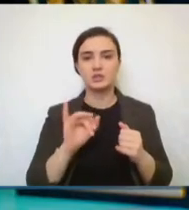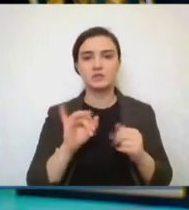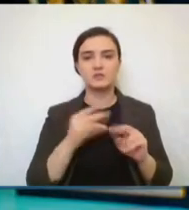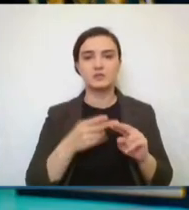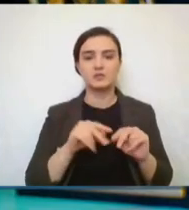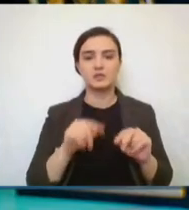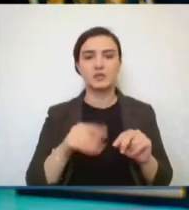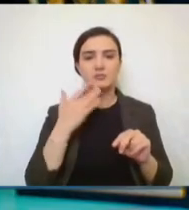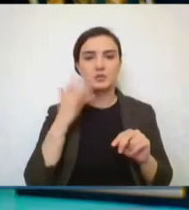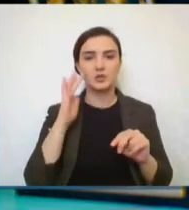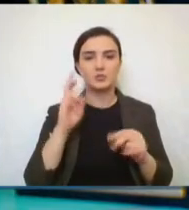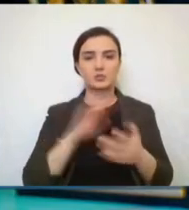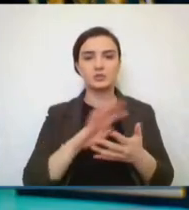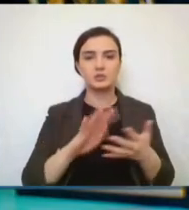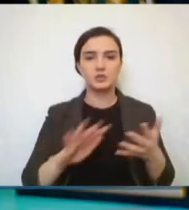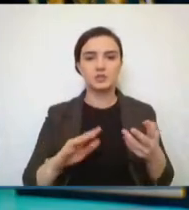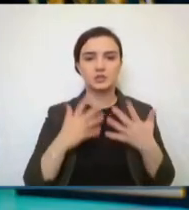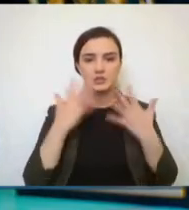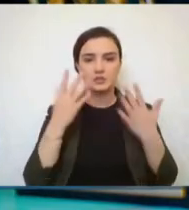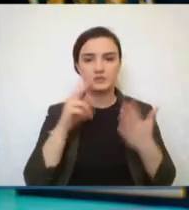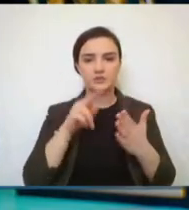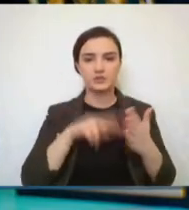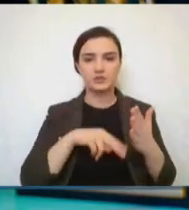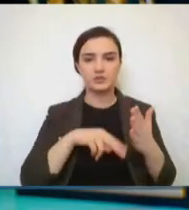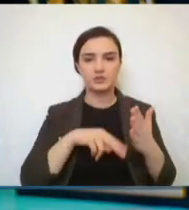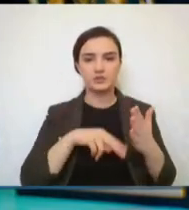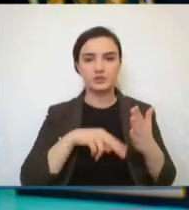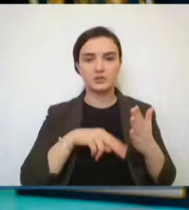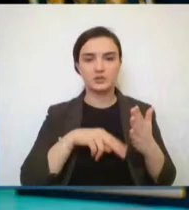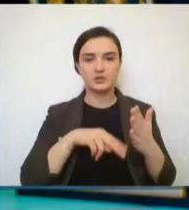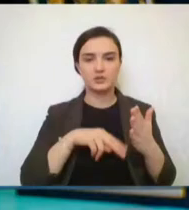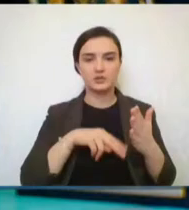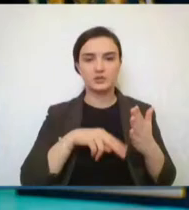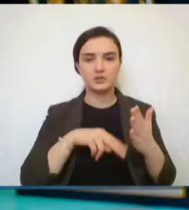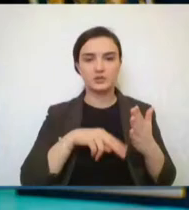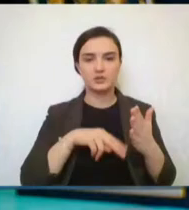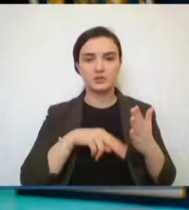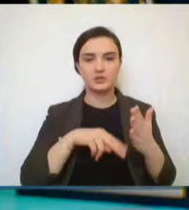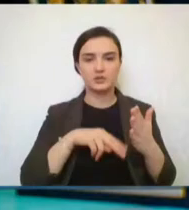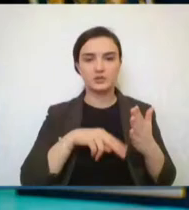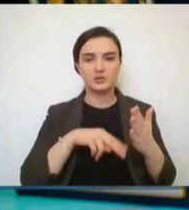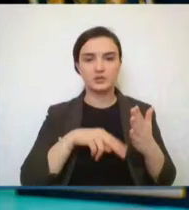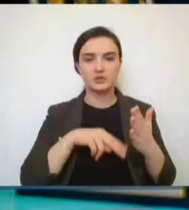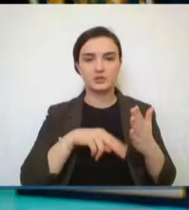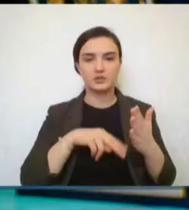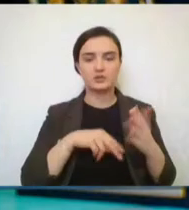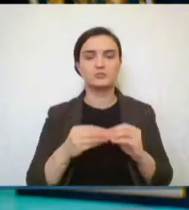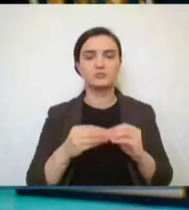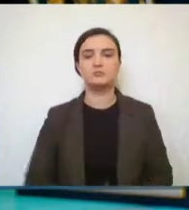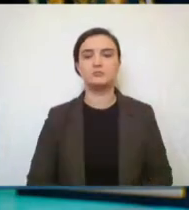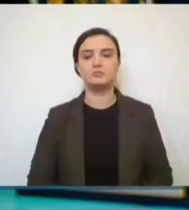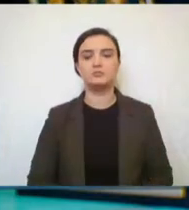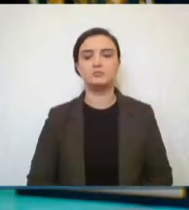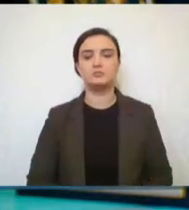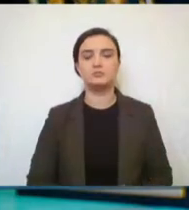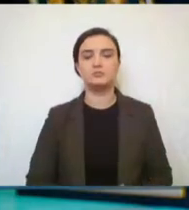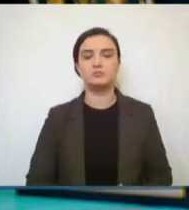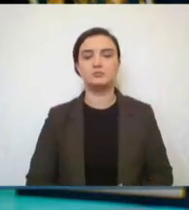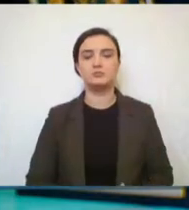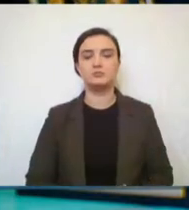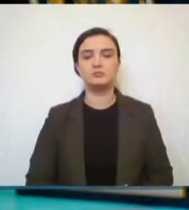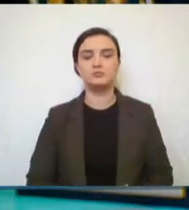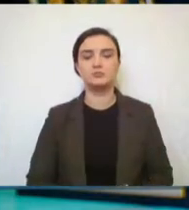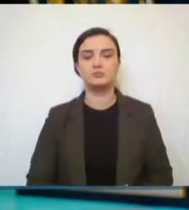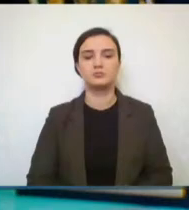სტატიები წავიკითხე, რომელშიც ეს მაჩვენებლები მთლად ესიც არ არის, რომ მაქსიმალურად პირველი სამიზნე მიოკარდიტი